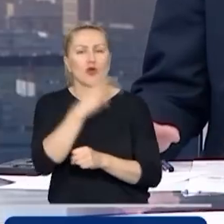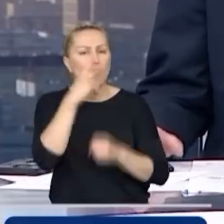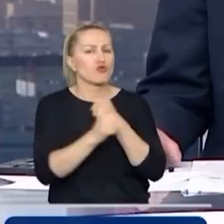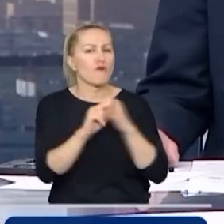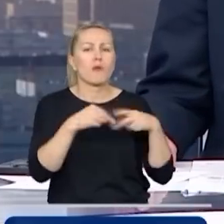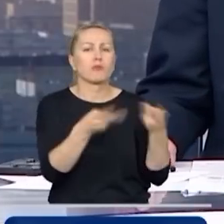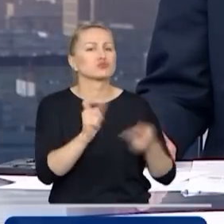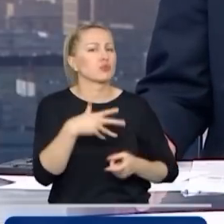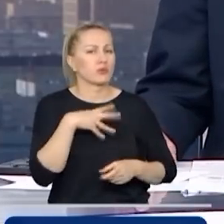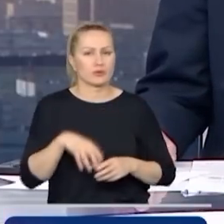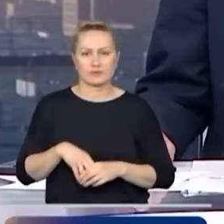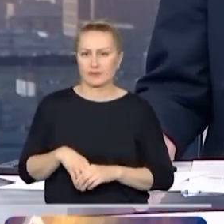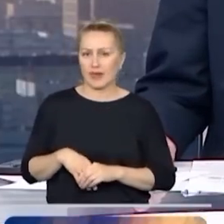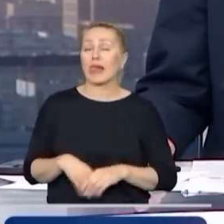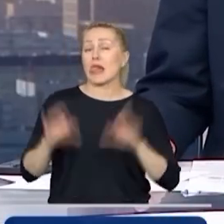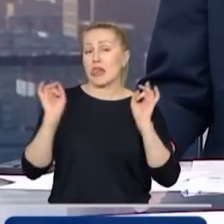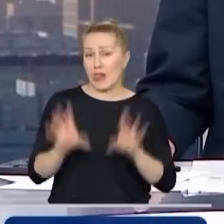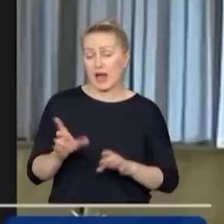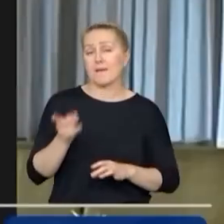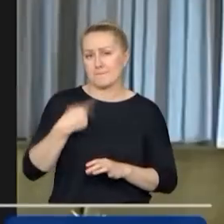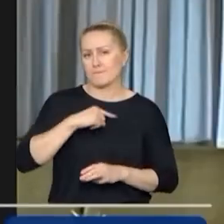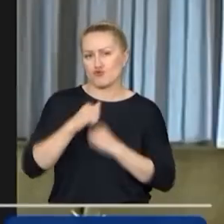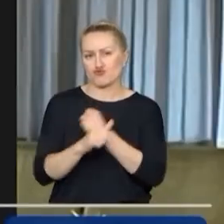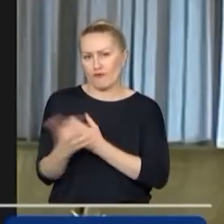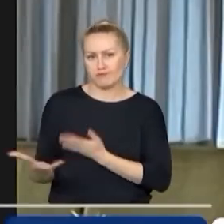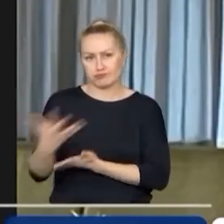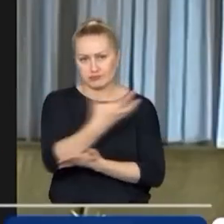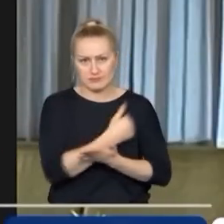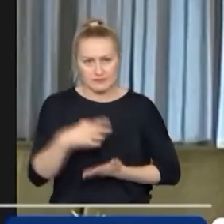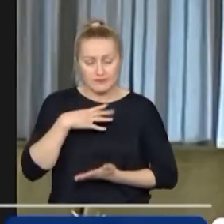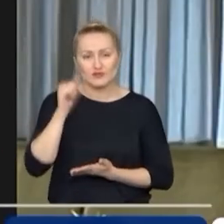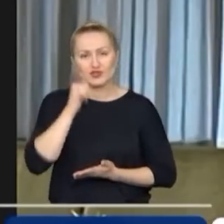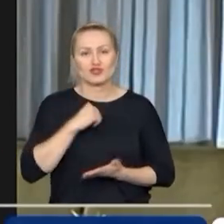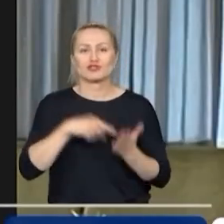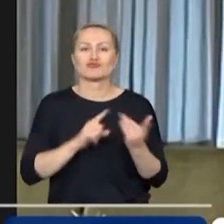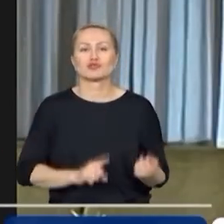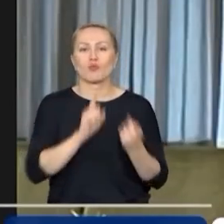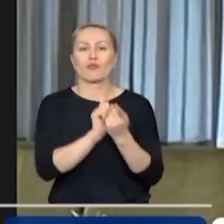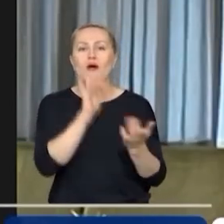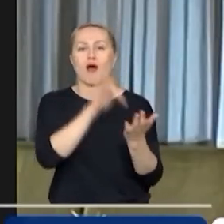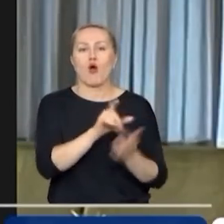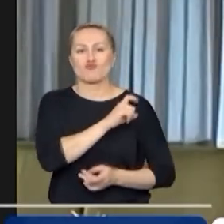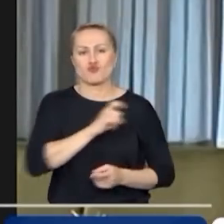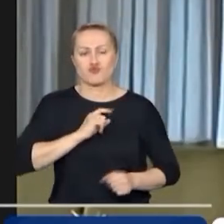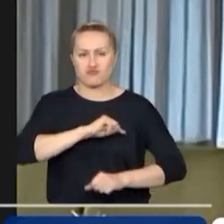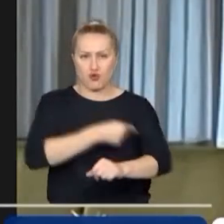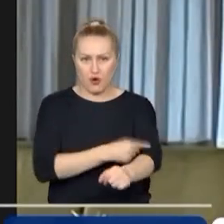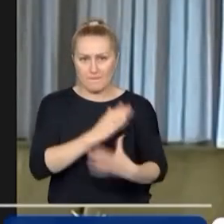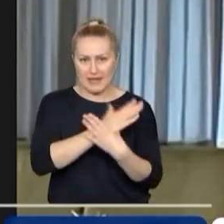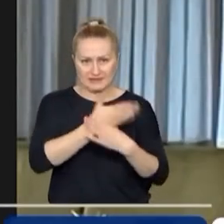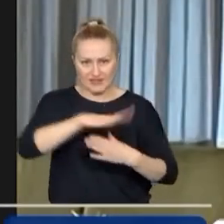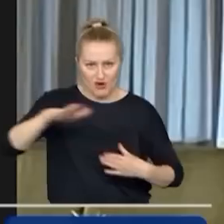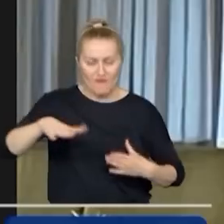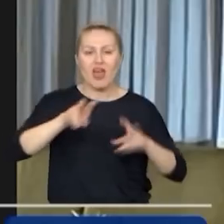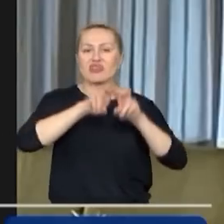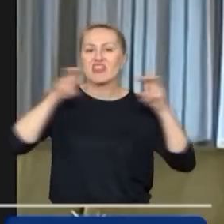dowody? Tak, zebraliśmy dowody, które przekazaliśmy wczoraj podczas spotkania w biurze prokuratora Międzynarodowego Trybunału